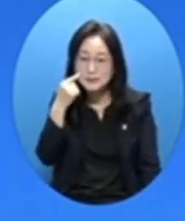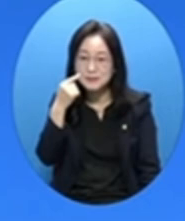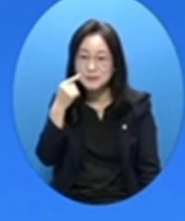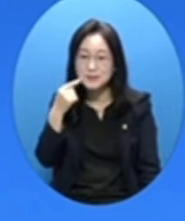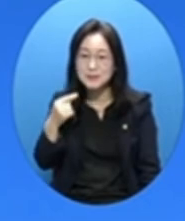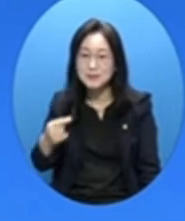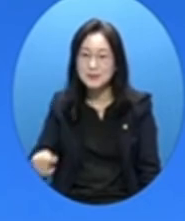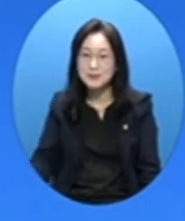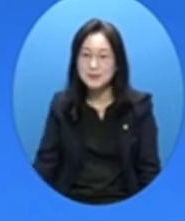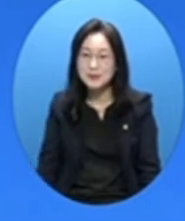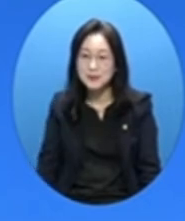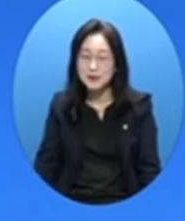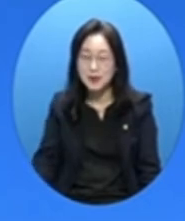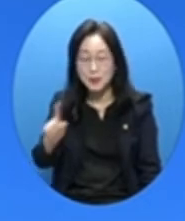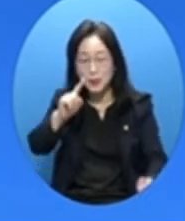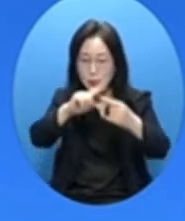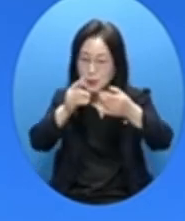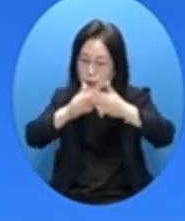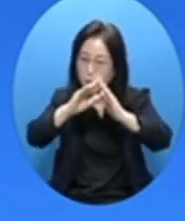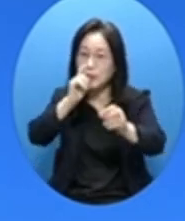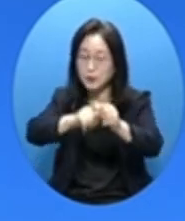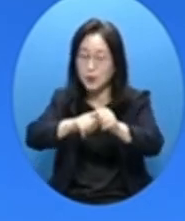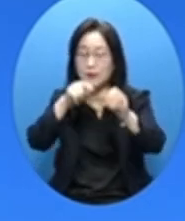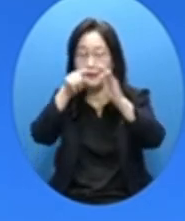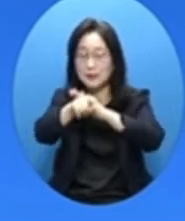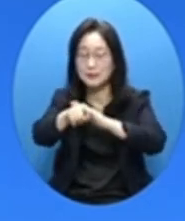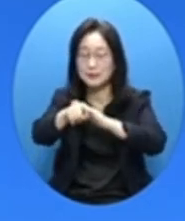교회를 세우게 돼서 갔는데